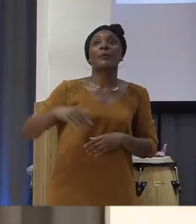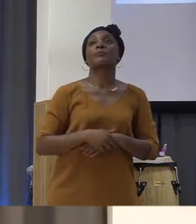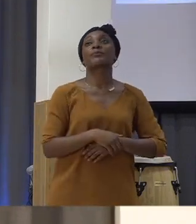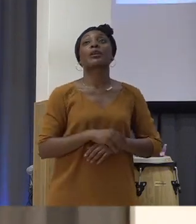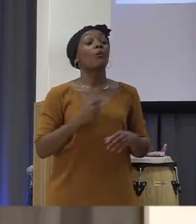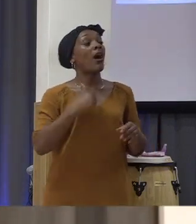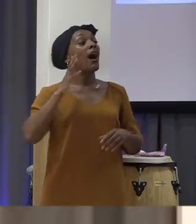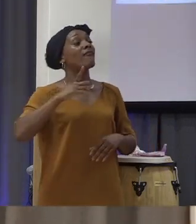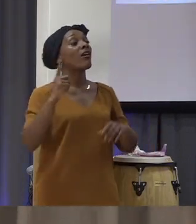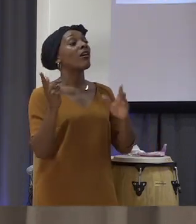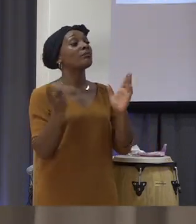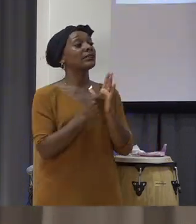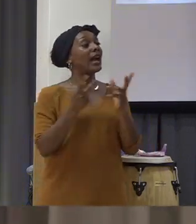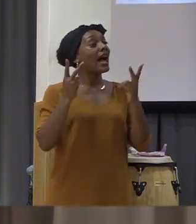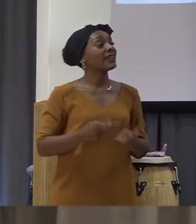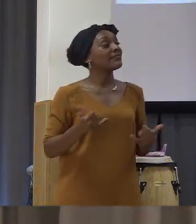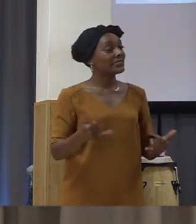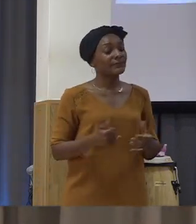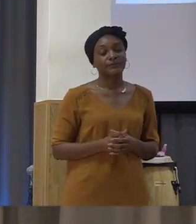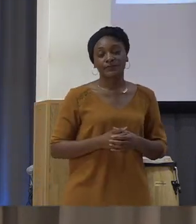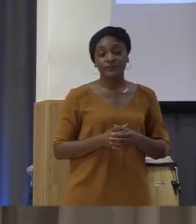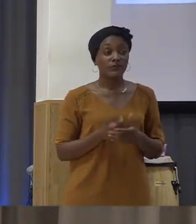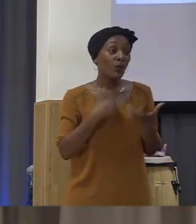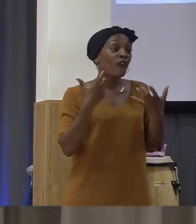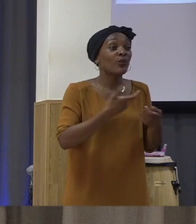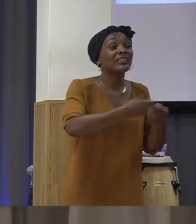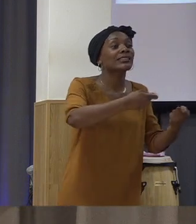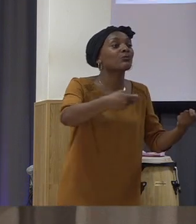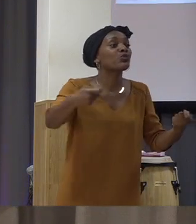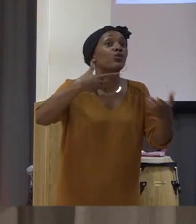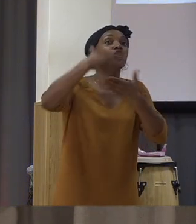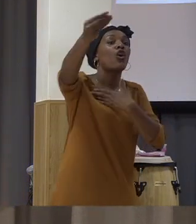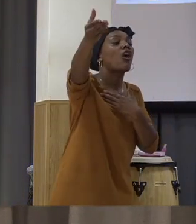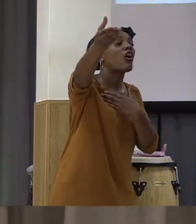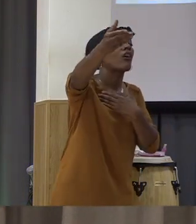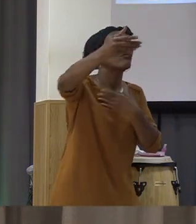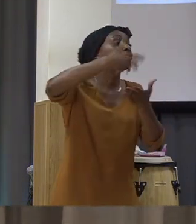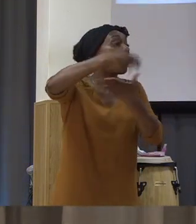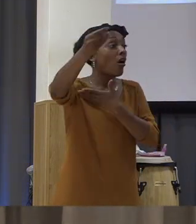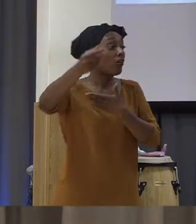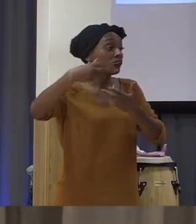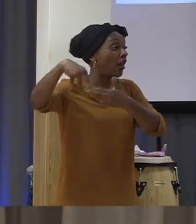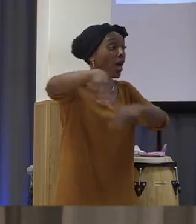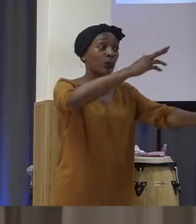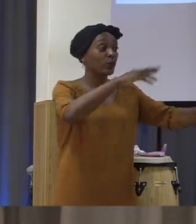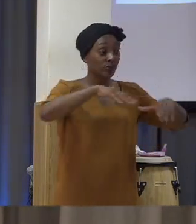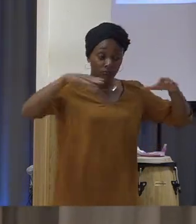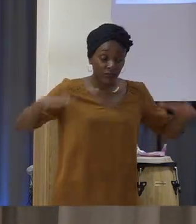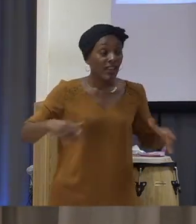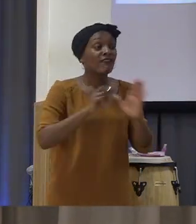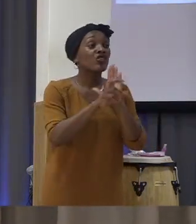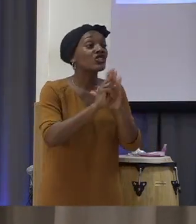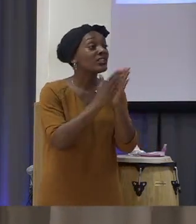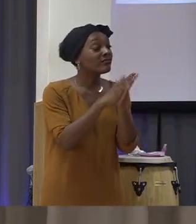arrivé dans cette église, j'ai commencé à m'investir dans la distribution à l'extérieur. On a été distribuer des